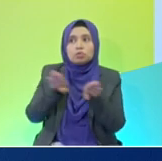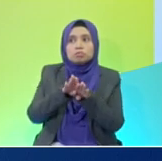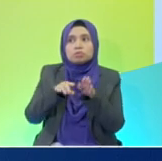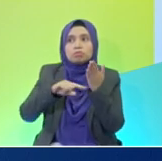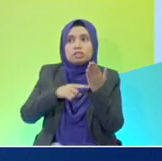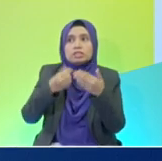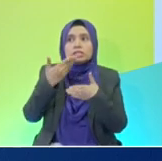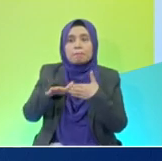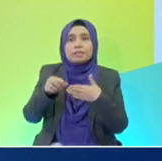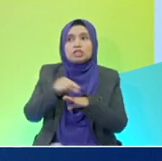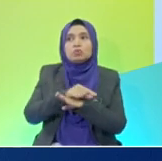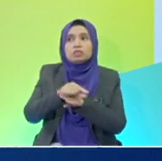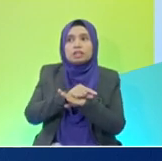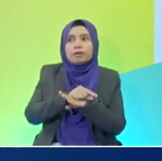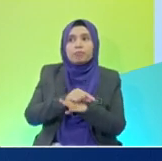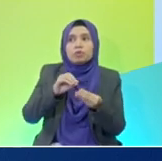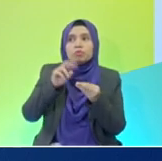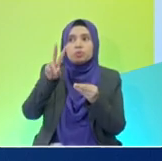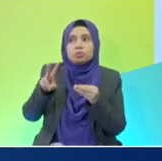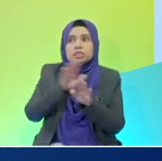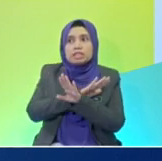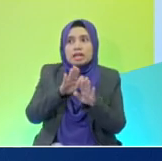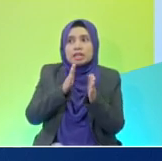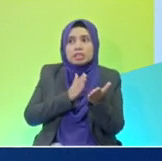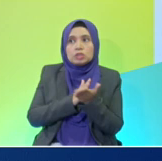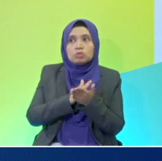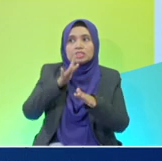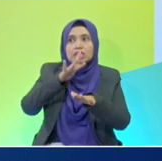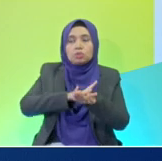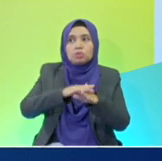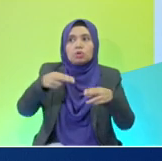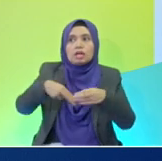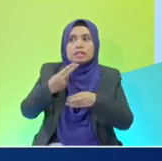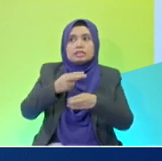jangan terus menyentuh hasil keju proses